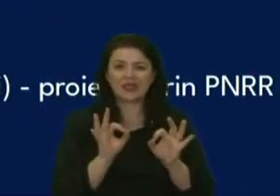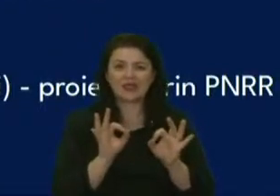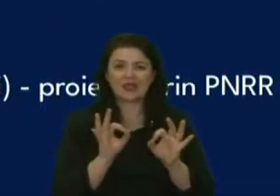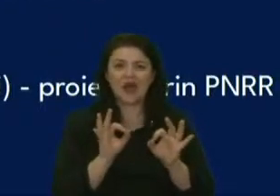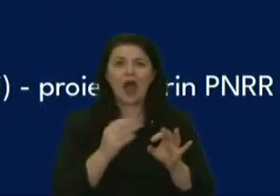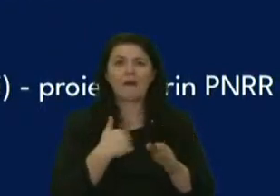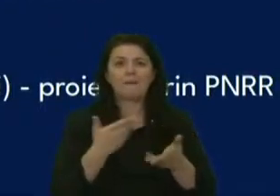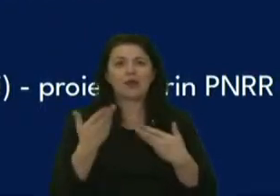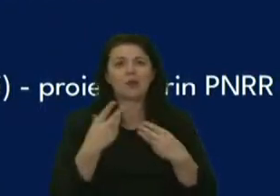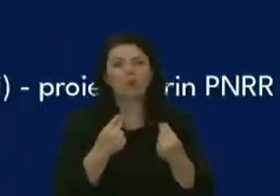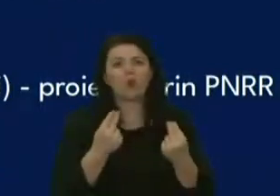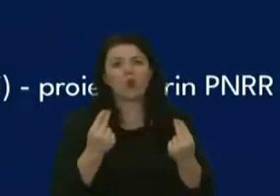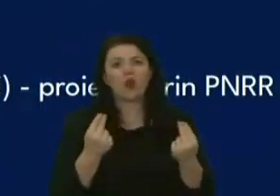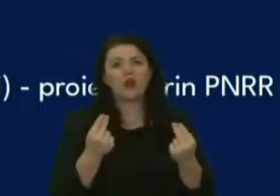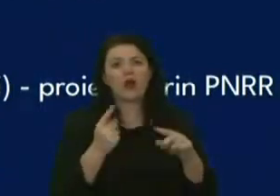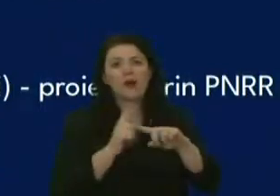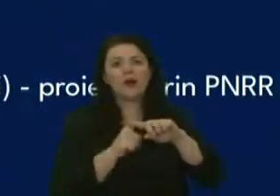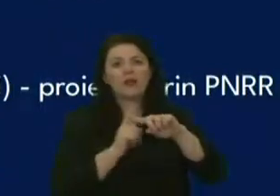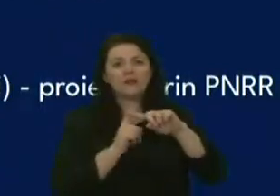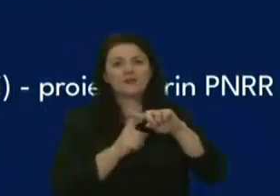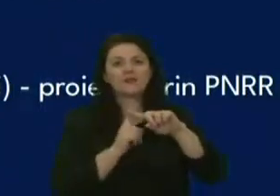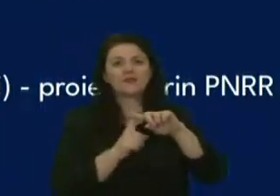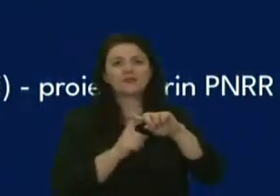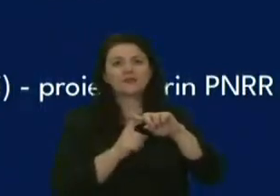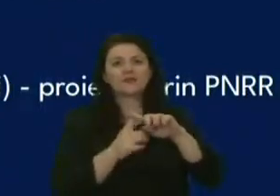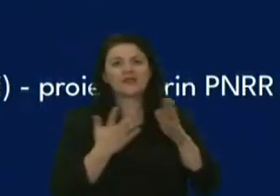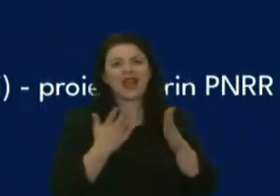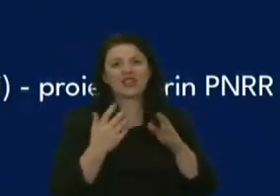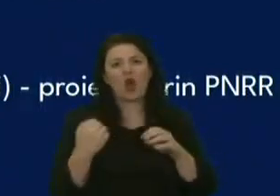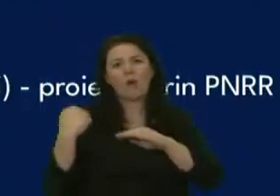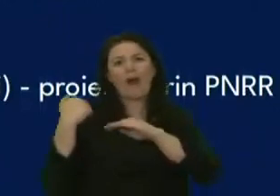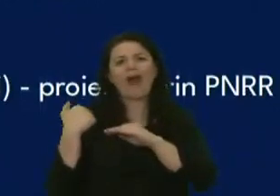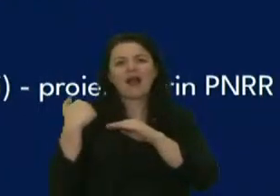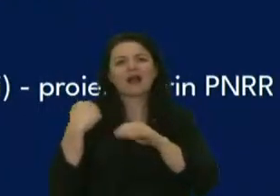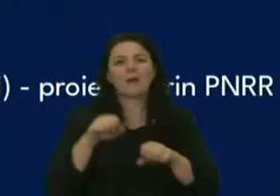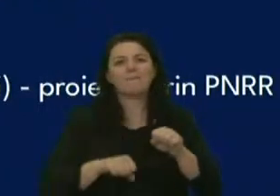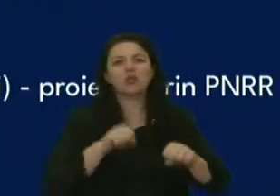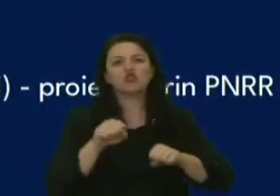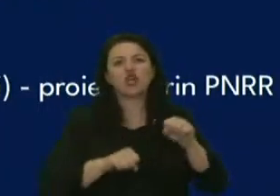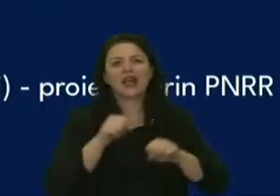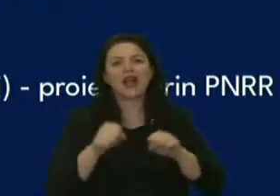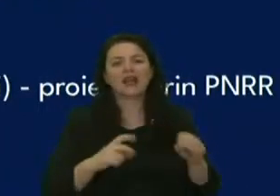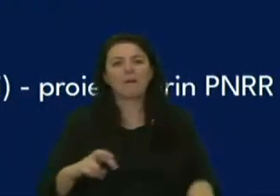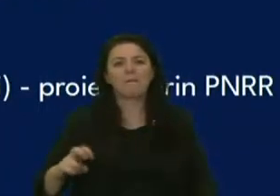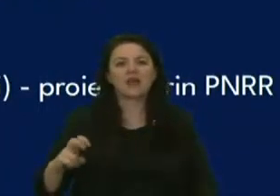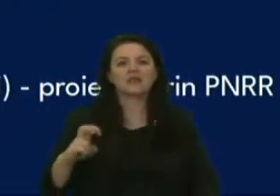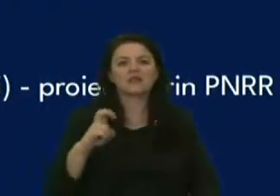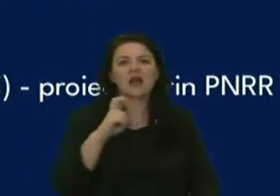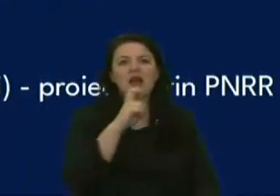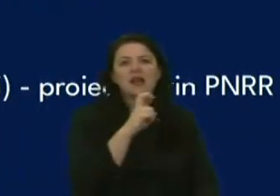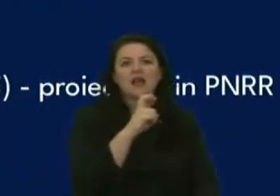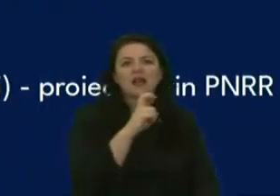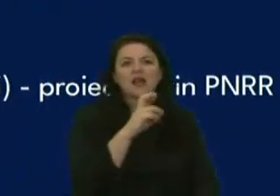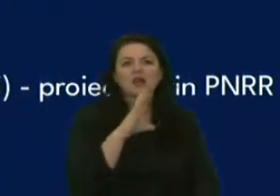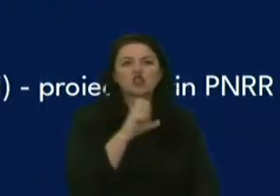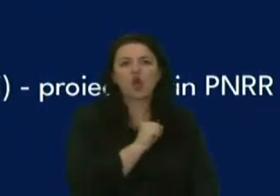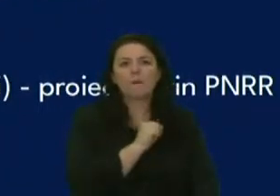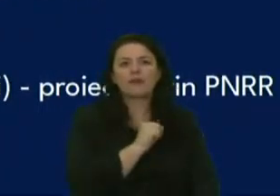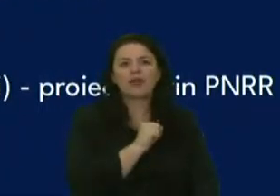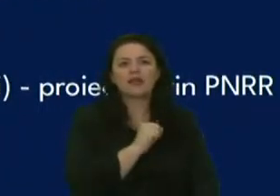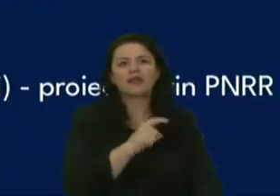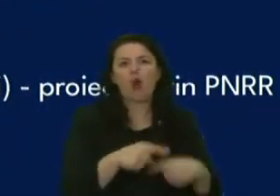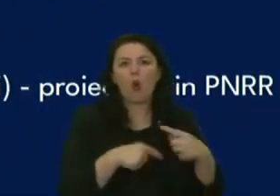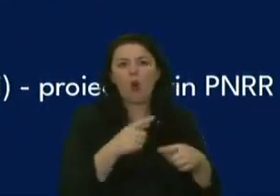am primit foarte multe aprecieri pozitive din partea oamenilor care în loc să și mai care să și care bicicleta pe scări s o prindă cu tot felul de